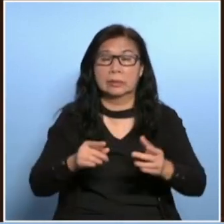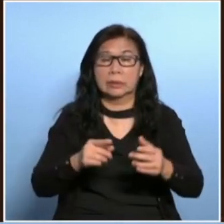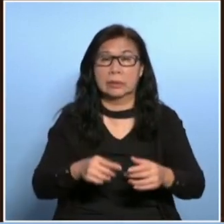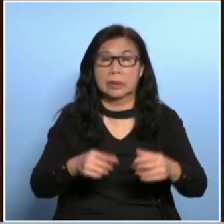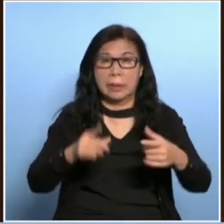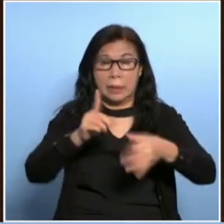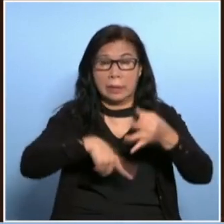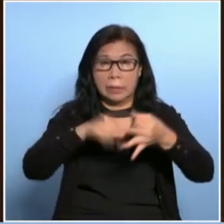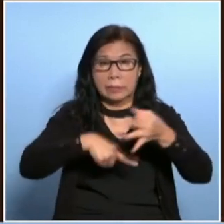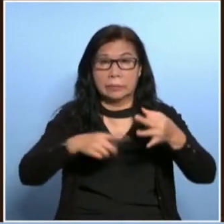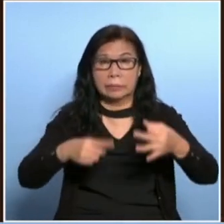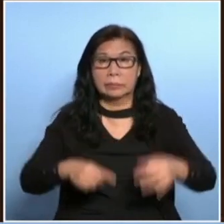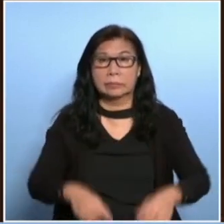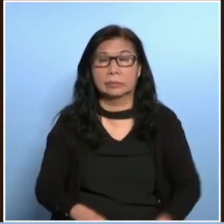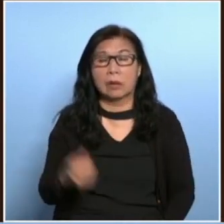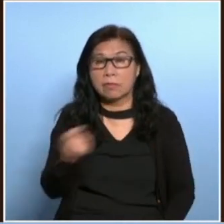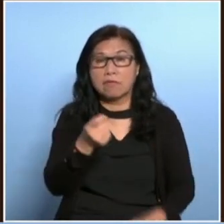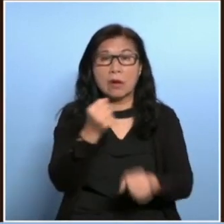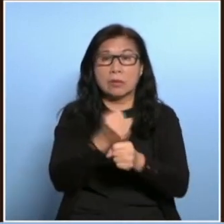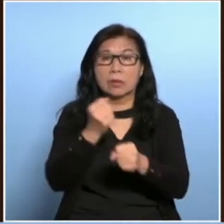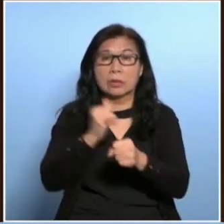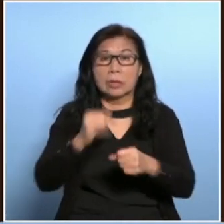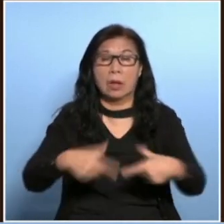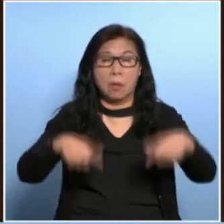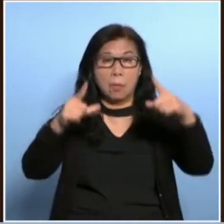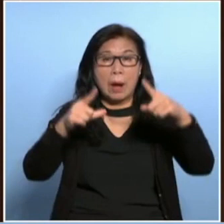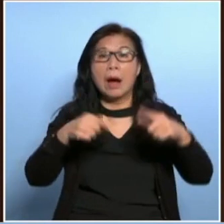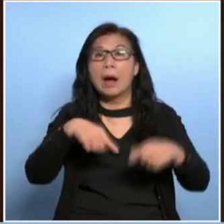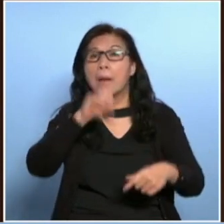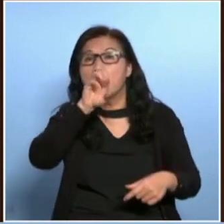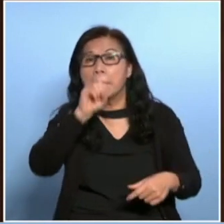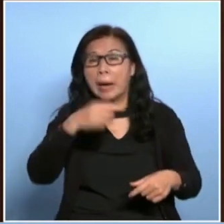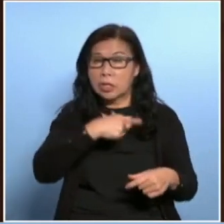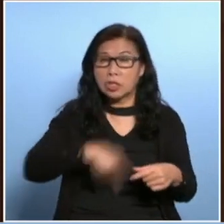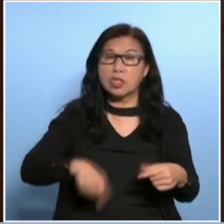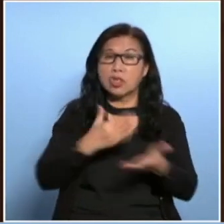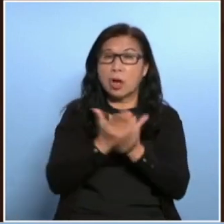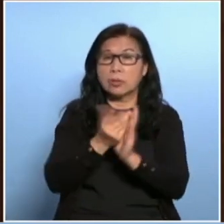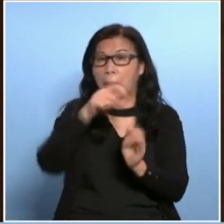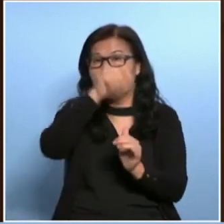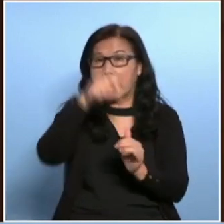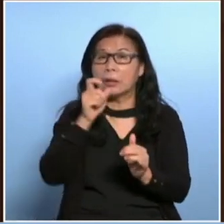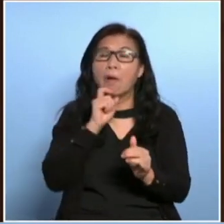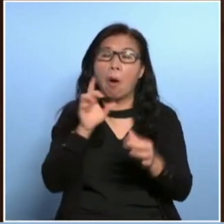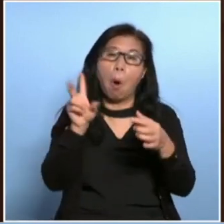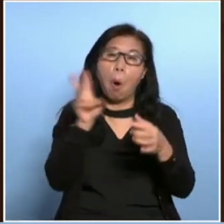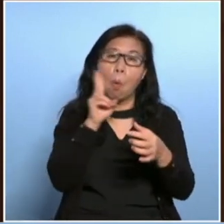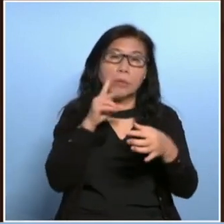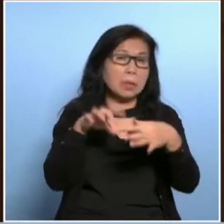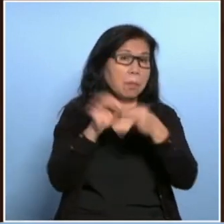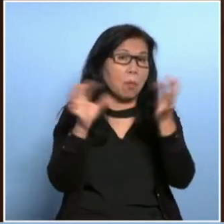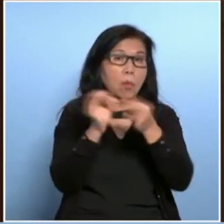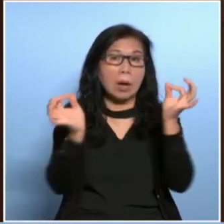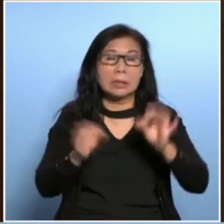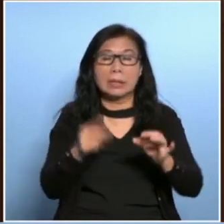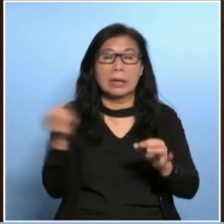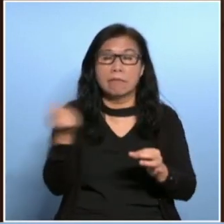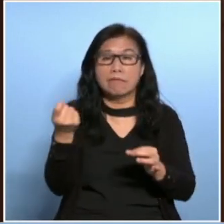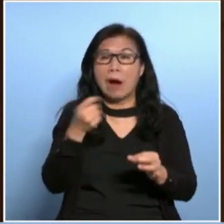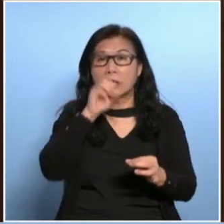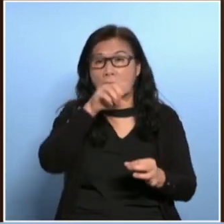們很快呢就去做到了。 你問的問題是與現在的主體的是不同的，請你快點提